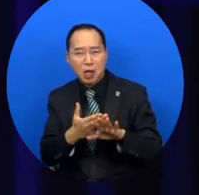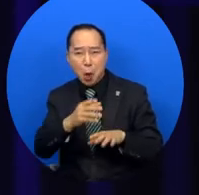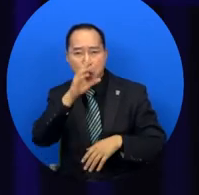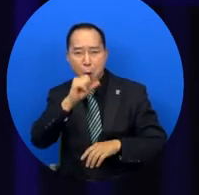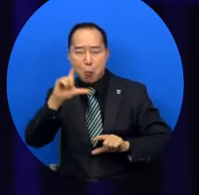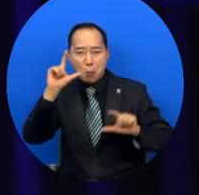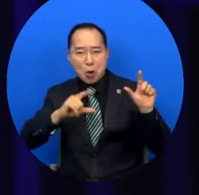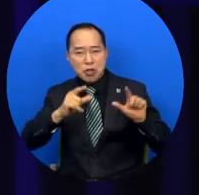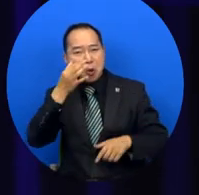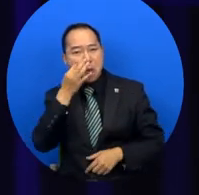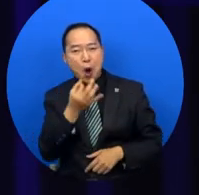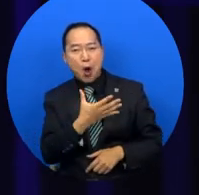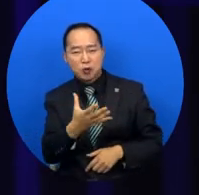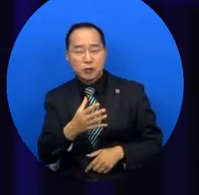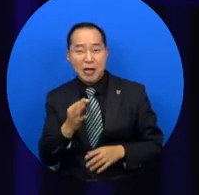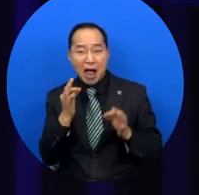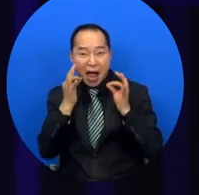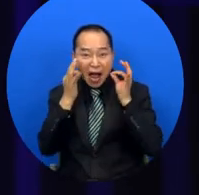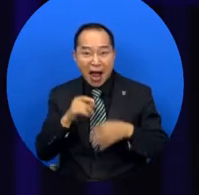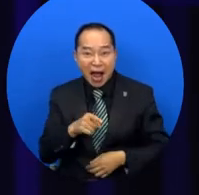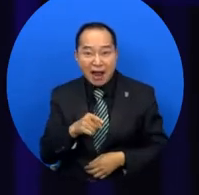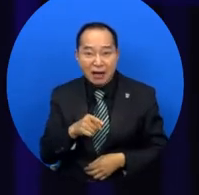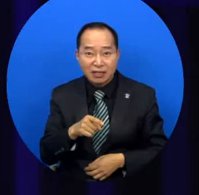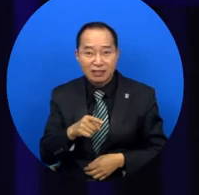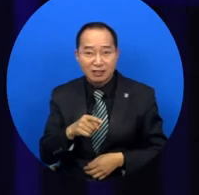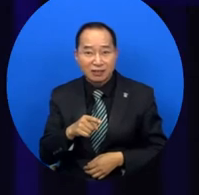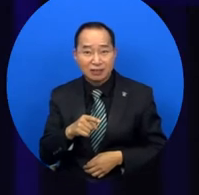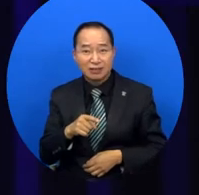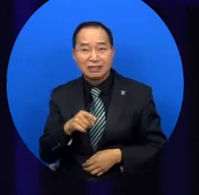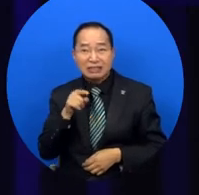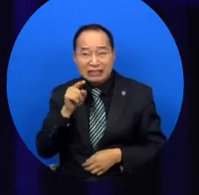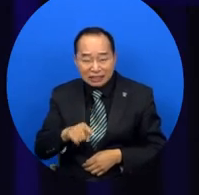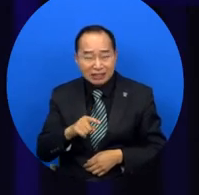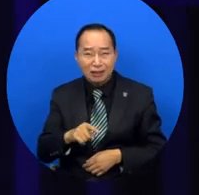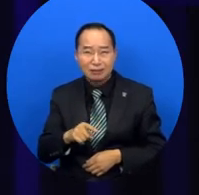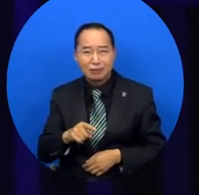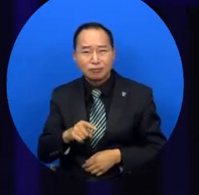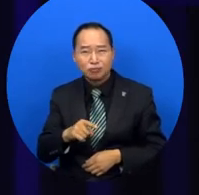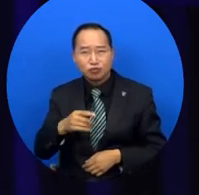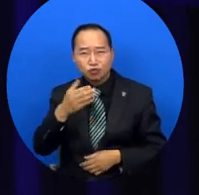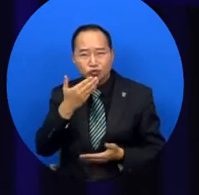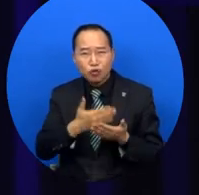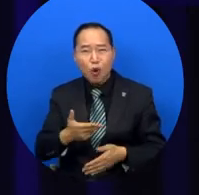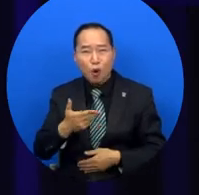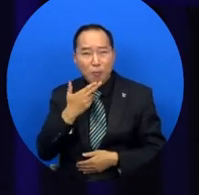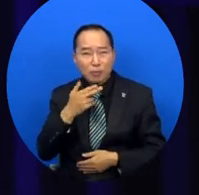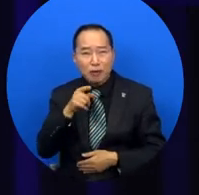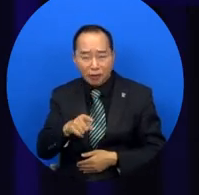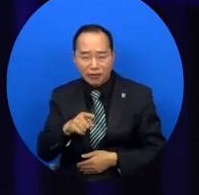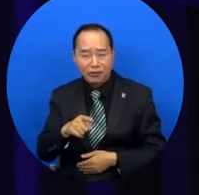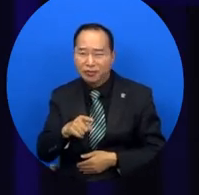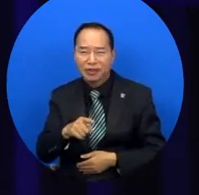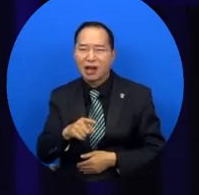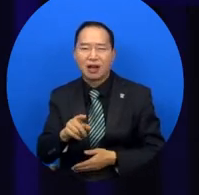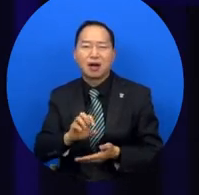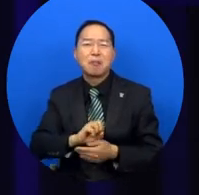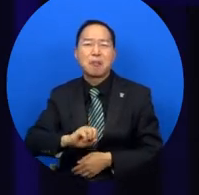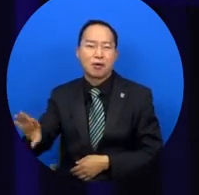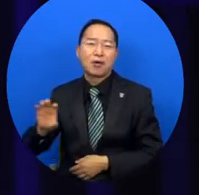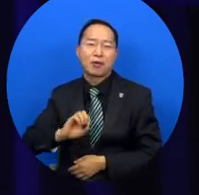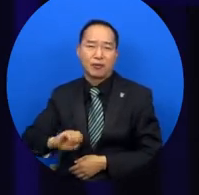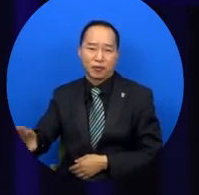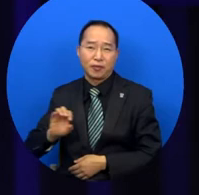눈치나 남 실망 안 시키려고 이런 거기 가서 눈도장이로 찍어야 이런 것들의 이